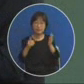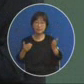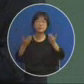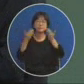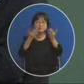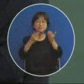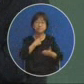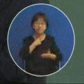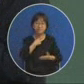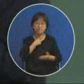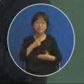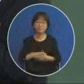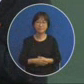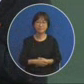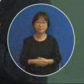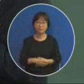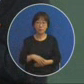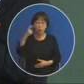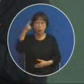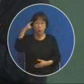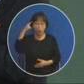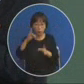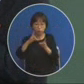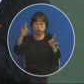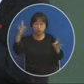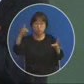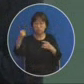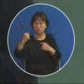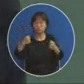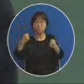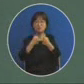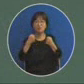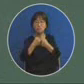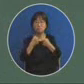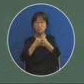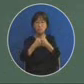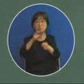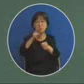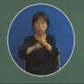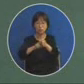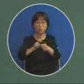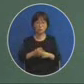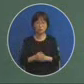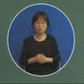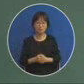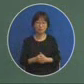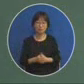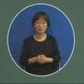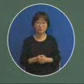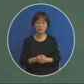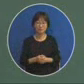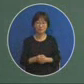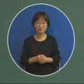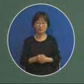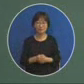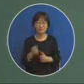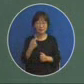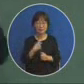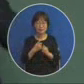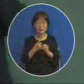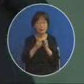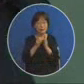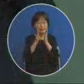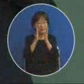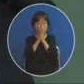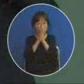my entire lives over for this? 이 우상과의 싸움이요. Why? Because it is a fight against the idols. 아니면 두 번째 기도해야 됩니다.